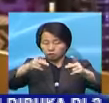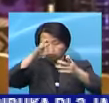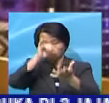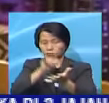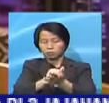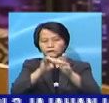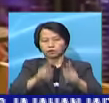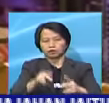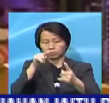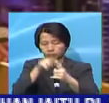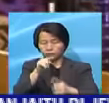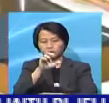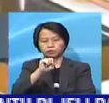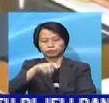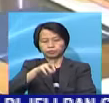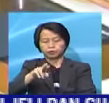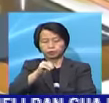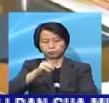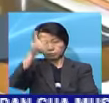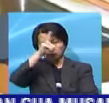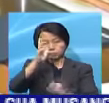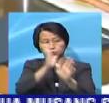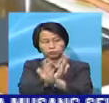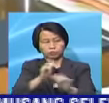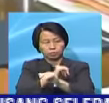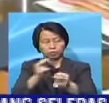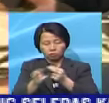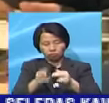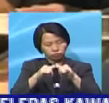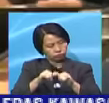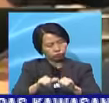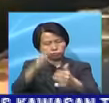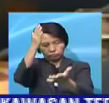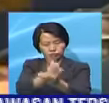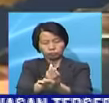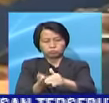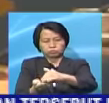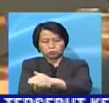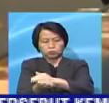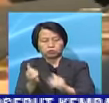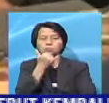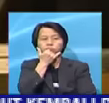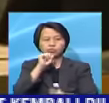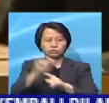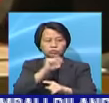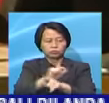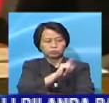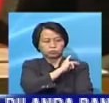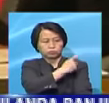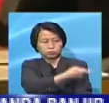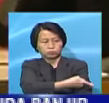keyakinan rakyat terhadap Suruhanjaya dan kerajaan negeri Sarawak dalam usaha berterusan memerangi jenayah rasuah dan salah guna kuasa.